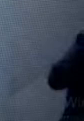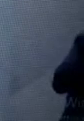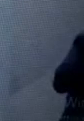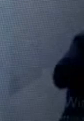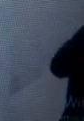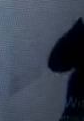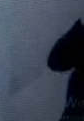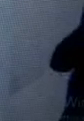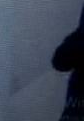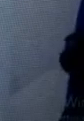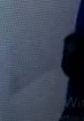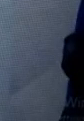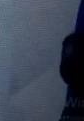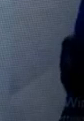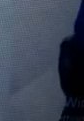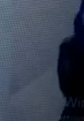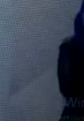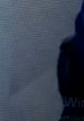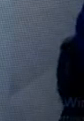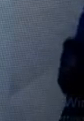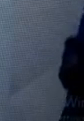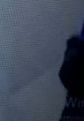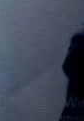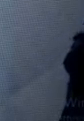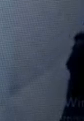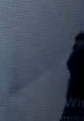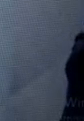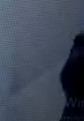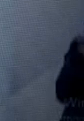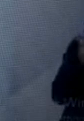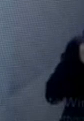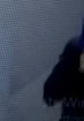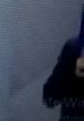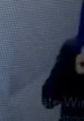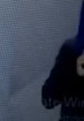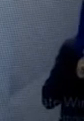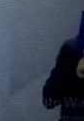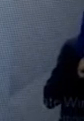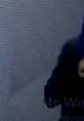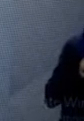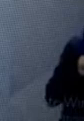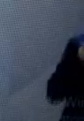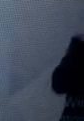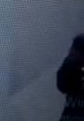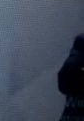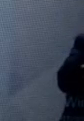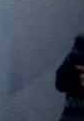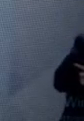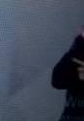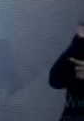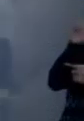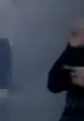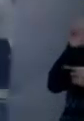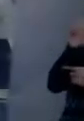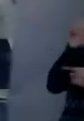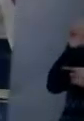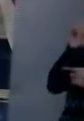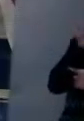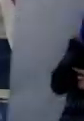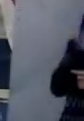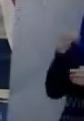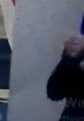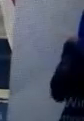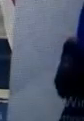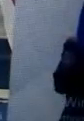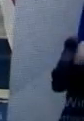termasuk jentera kerajaan pusat dan negeri, pihak swasta, pertubuhan bukan kerajaan, serta